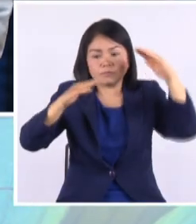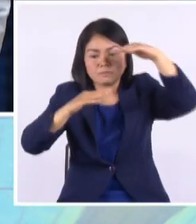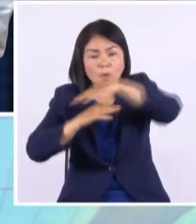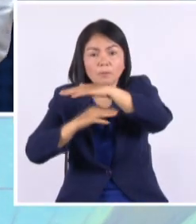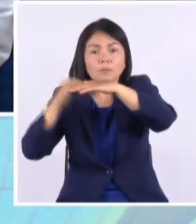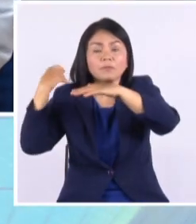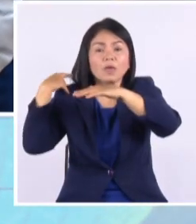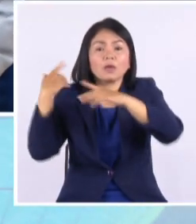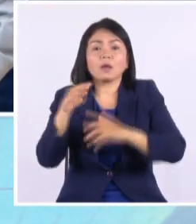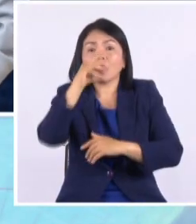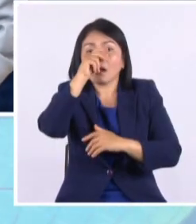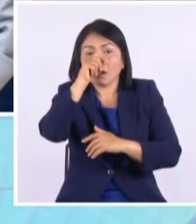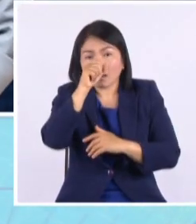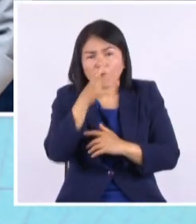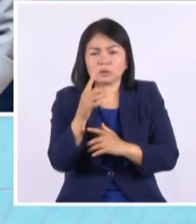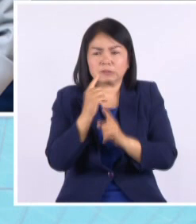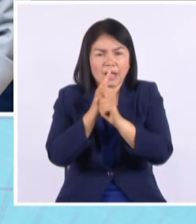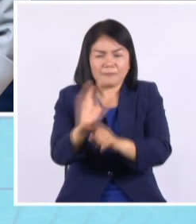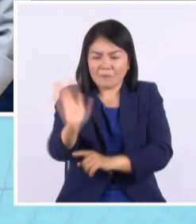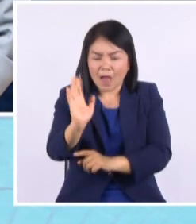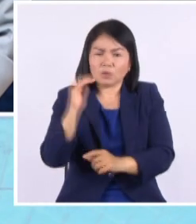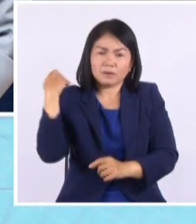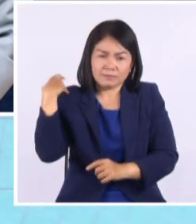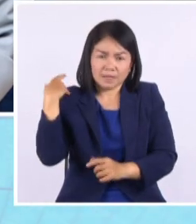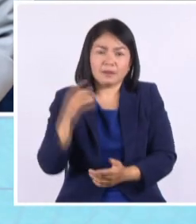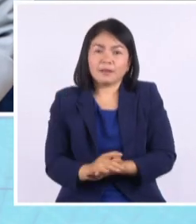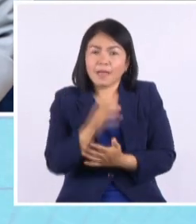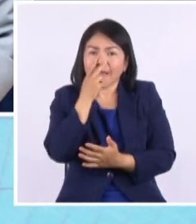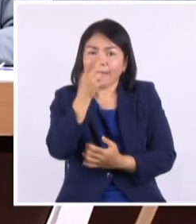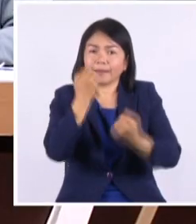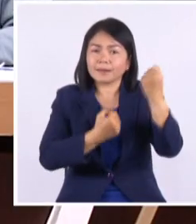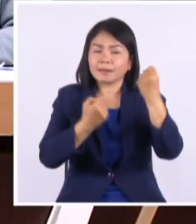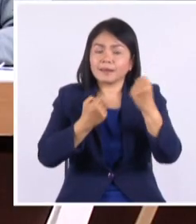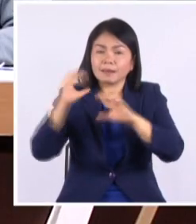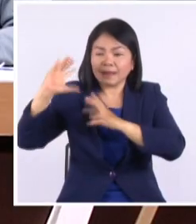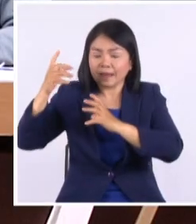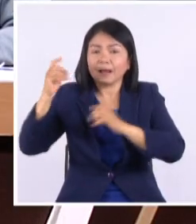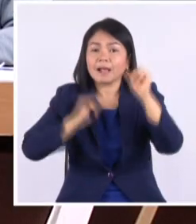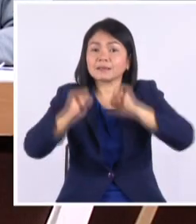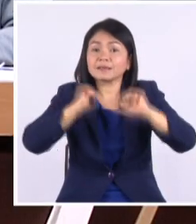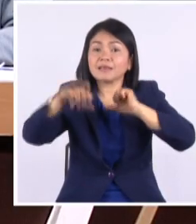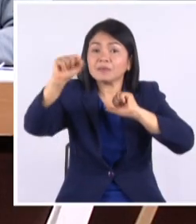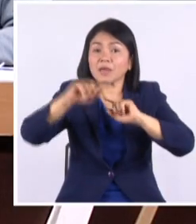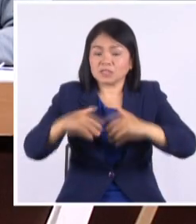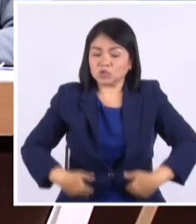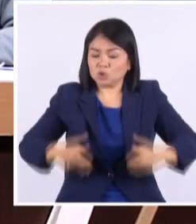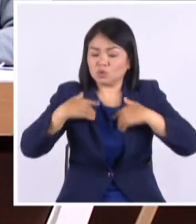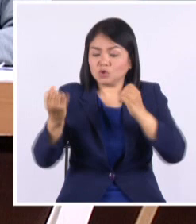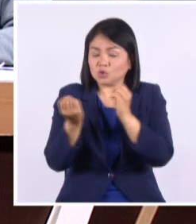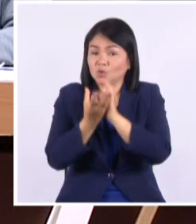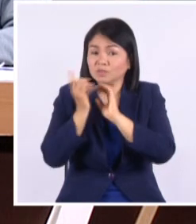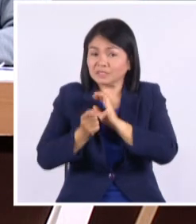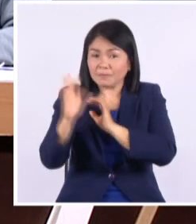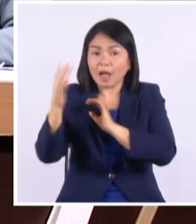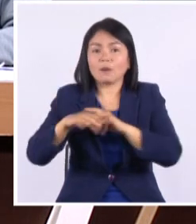ก็จะเป็นการทดลองที่อะไรที่ไม่น่าทำเลยนะครับถ้ามักจะเห็นในหนังแอ็คชั่นแต่ไม่เราจะเกิดขึ้นในชีวิตจริงนะคะอ่าประเทศก็จะมีอย่างนี้